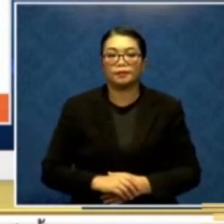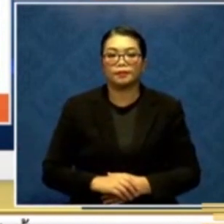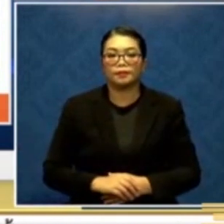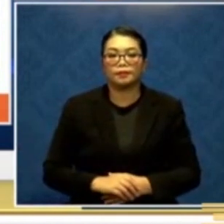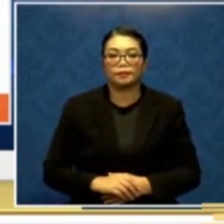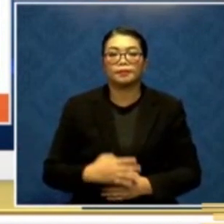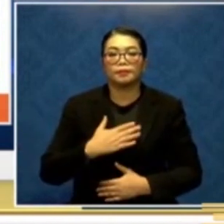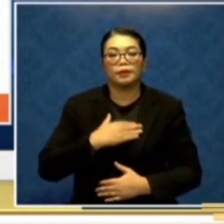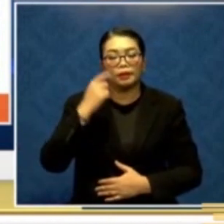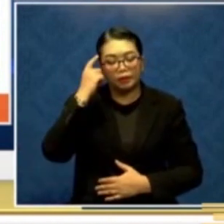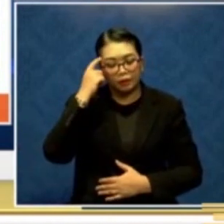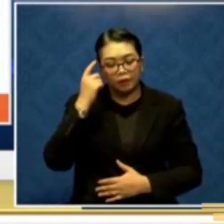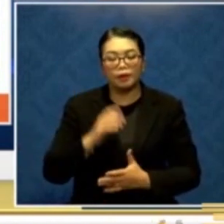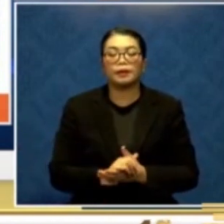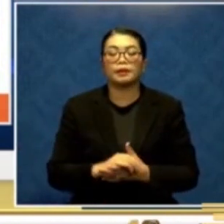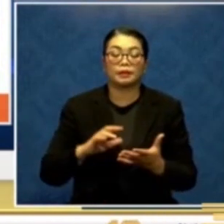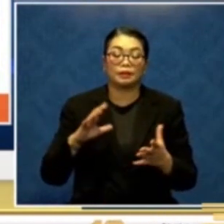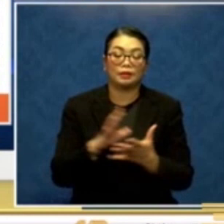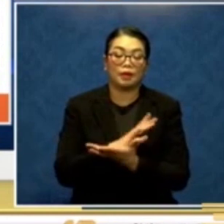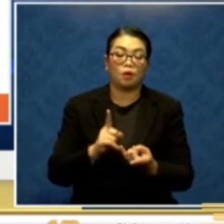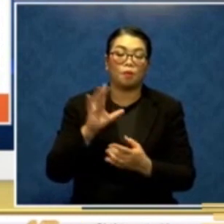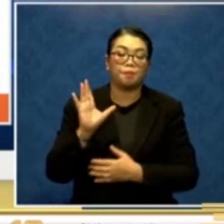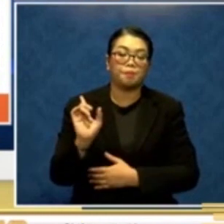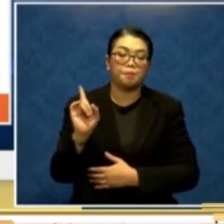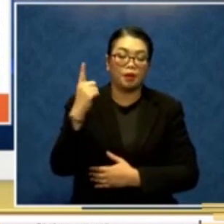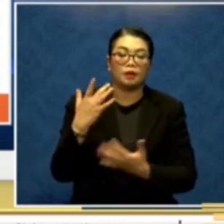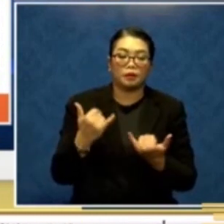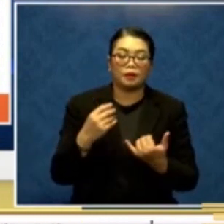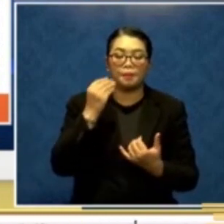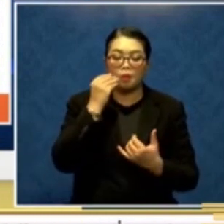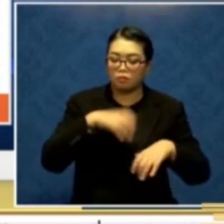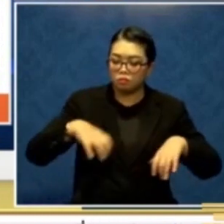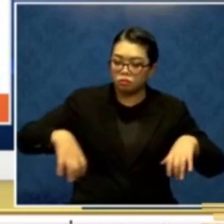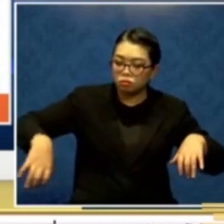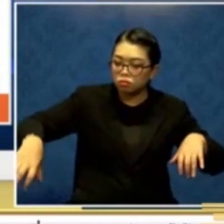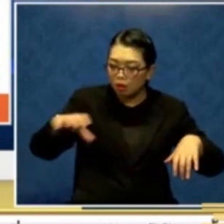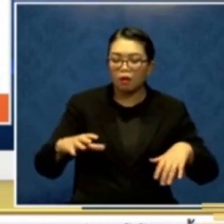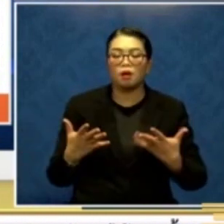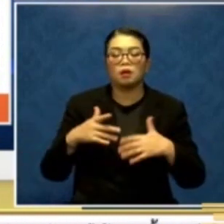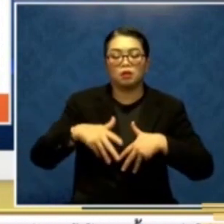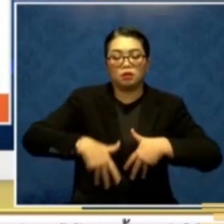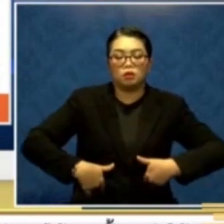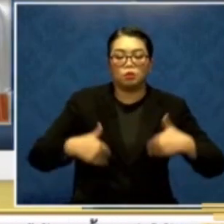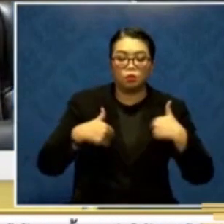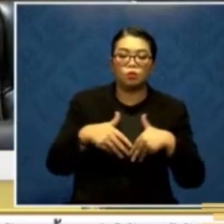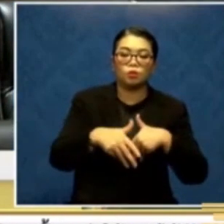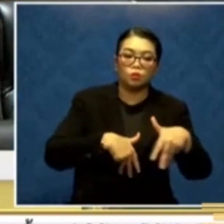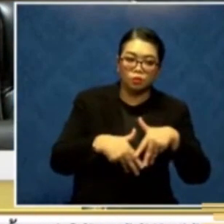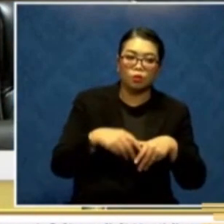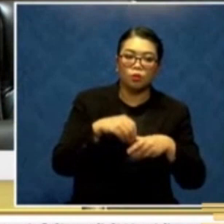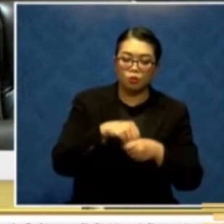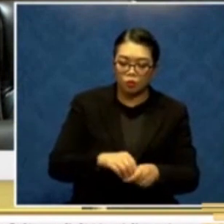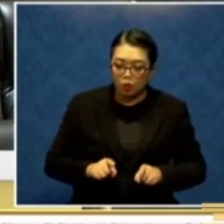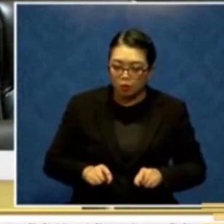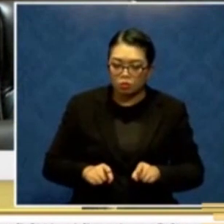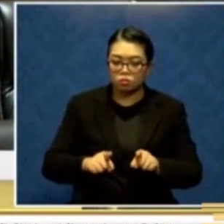ซึ่ผมหวางว่าจะเป็การลบมอกัสัคมเมองให่ที่ลกเข้ามาผ่านหมบาน จัดสรรให้และรกษาชีวิตชุมชนดงเดิมใหอยู่คู่ขนาดเกื้อ ต่